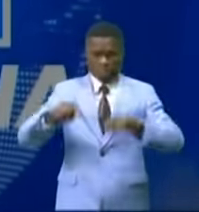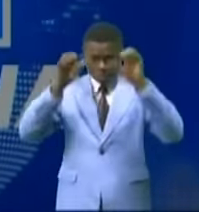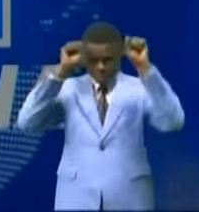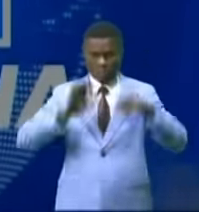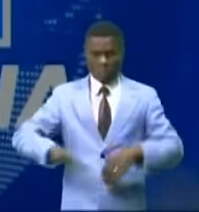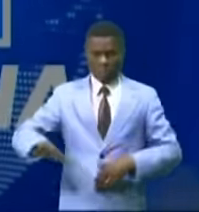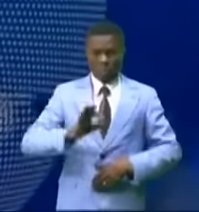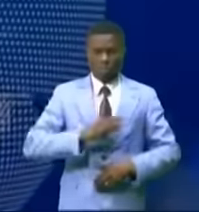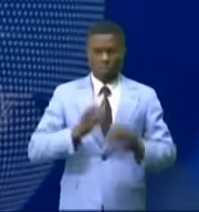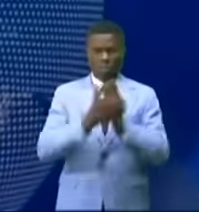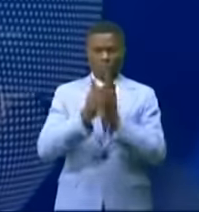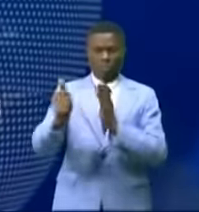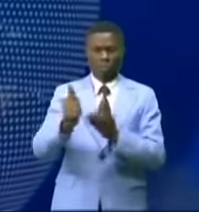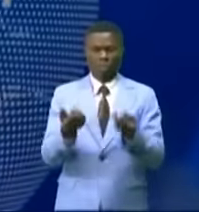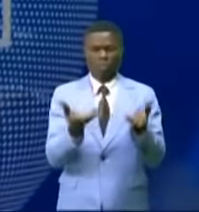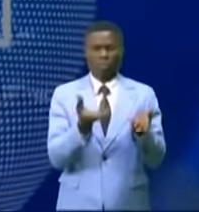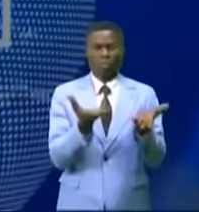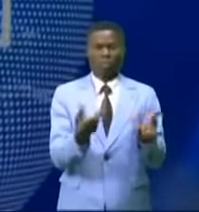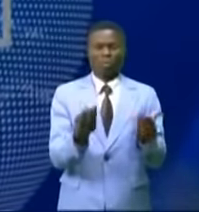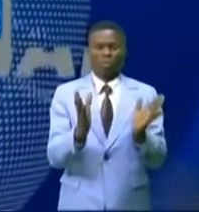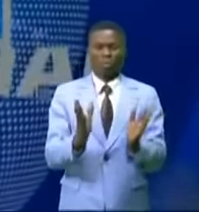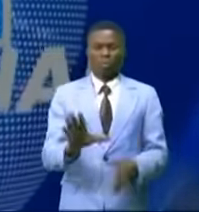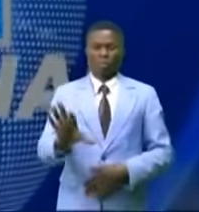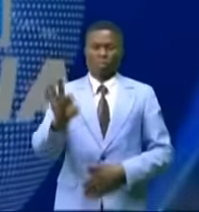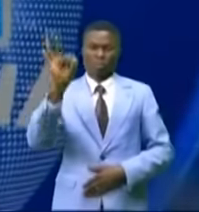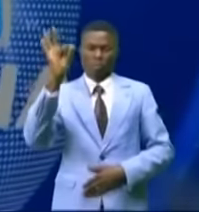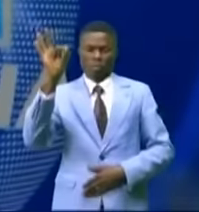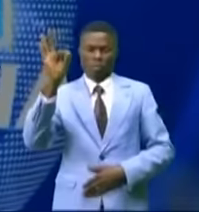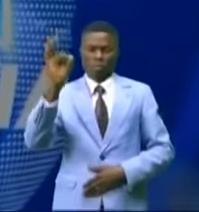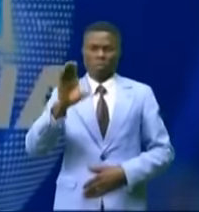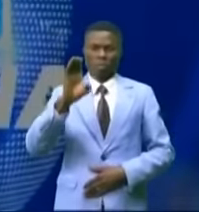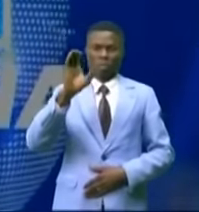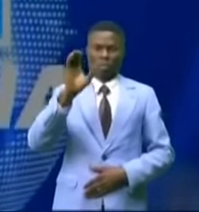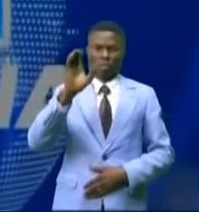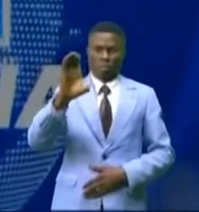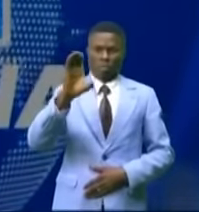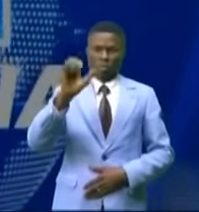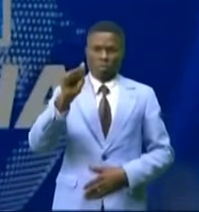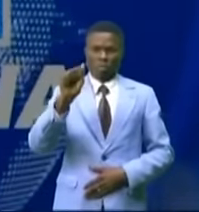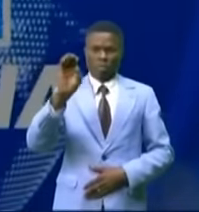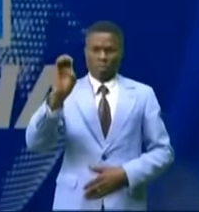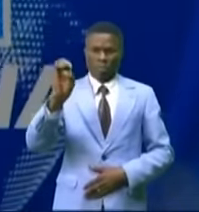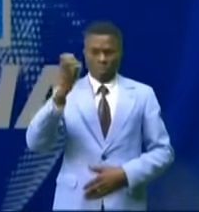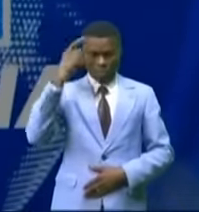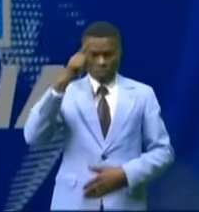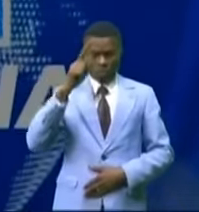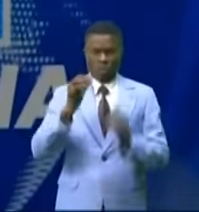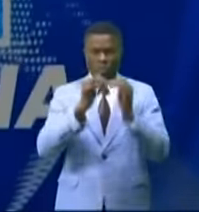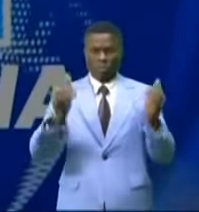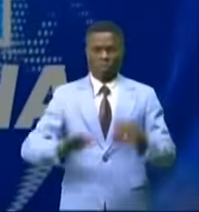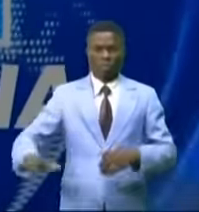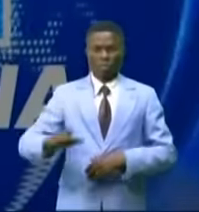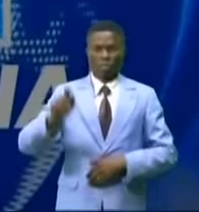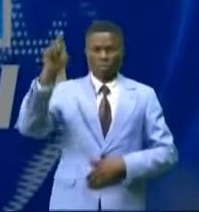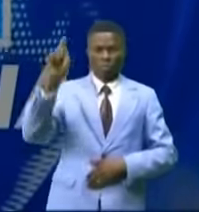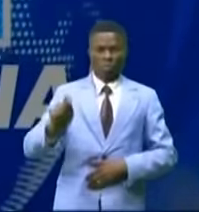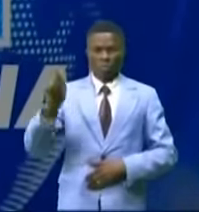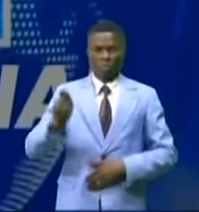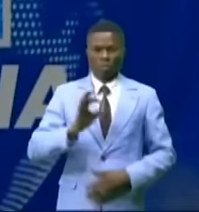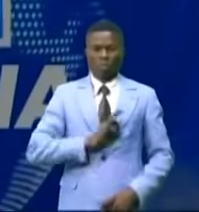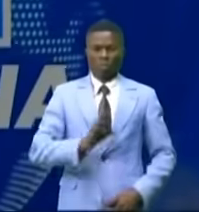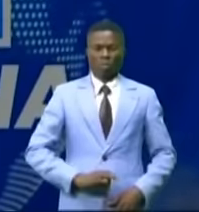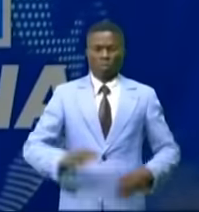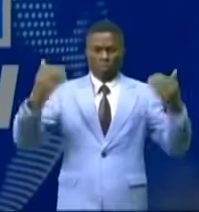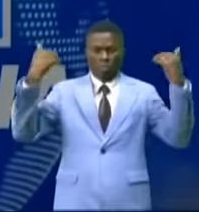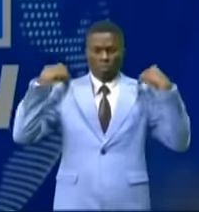République, en sa qualité de facilitateur désigné par la CEAC pour la transition politique tchadienne, Félix Tshisekedi, chef de